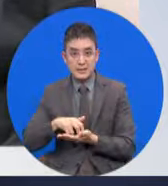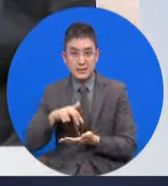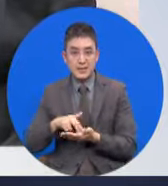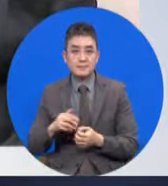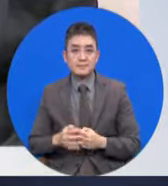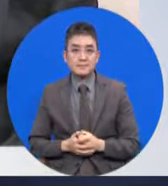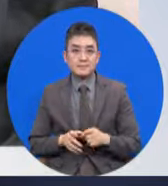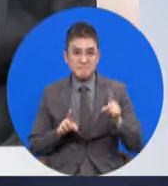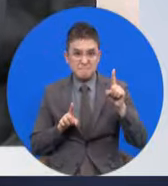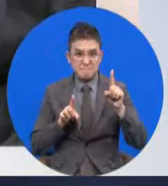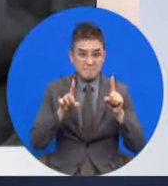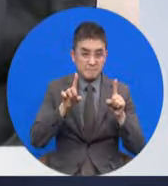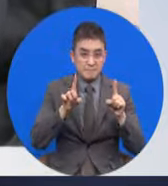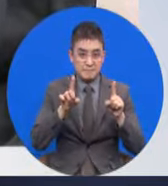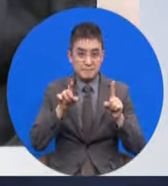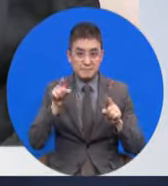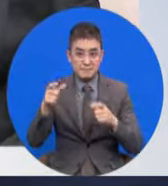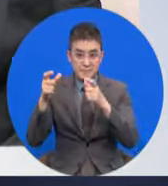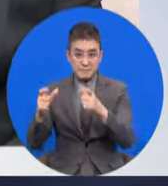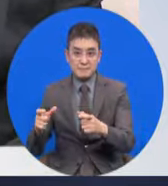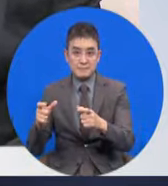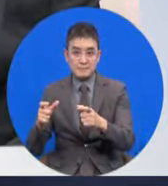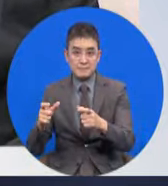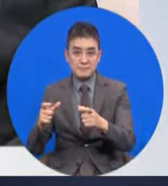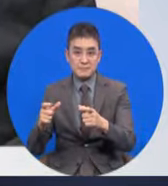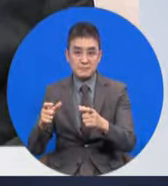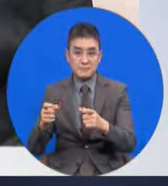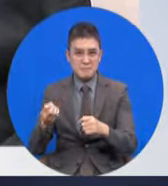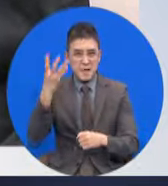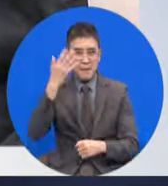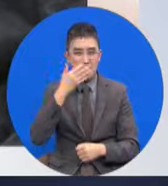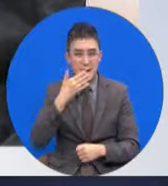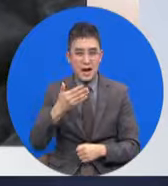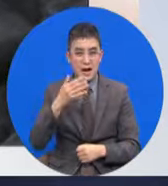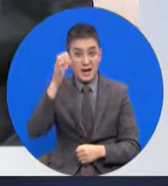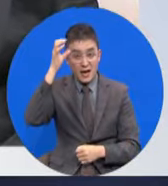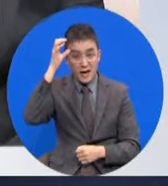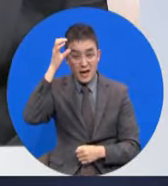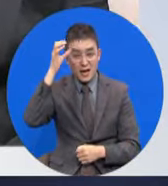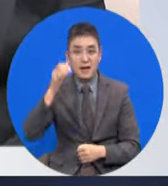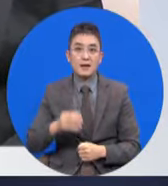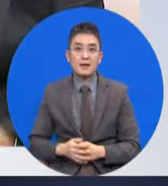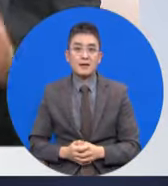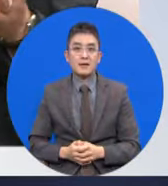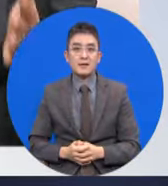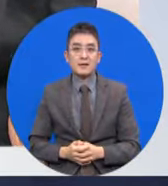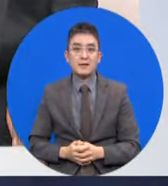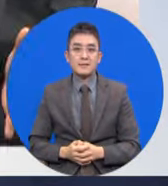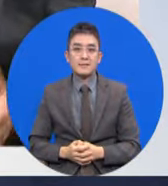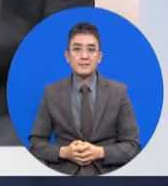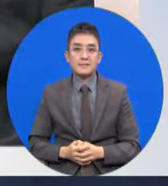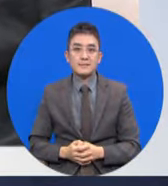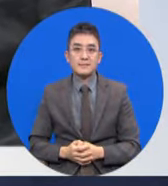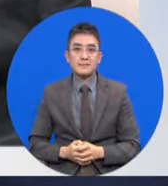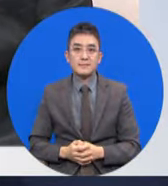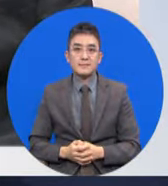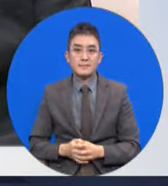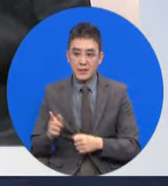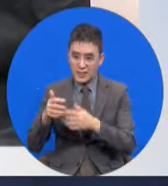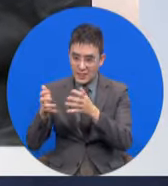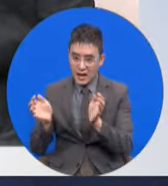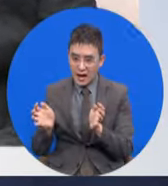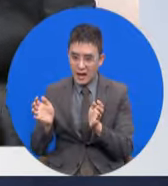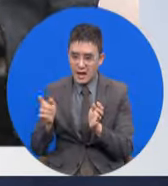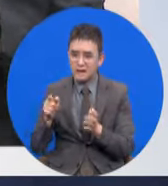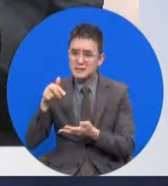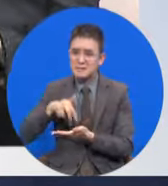근접해서 한석을 지역구 한석을 얻을 수 있다 그렇게 얘기를 하고는 있습니다. 그러나 그것은 이제 어차피 자기 당의 어떤